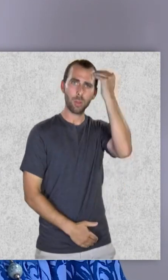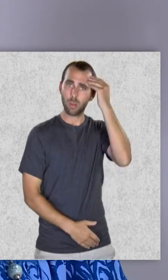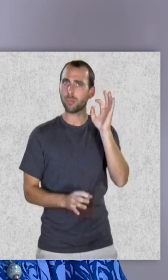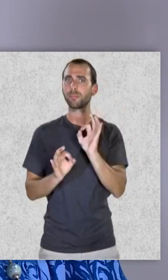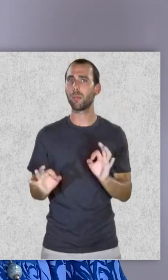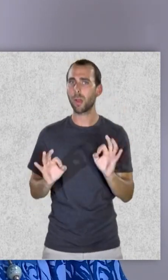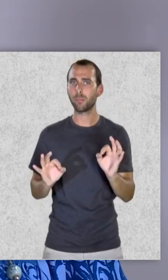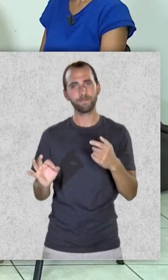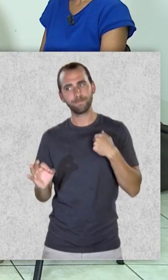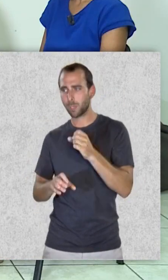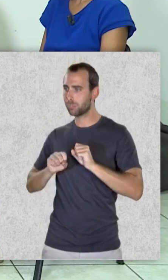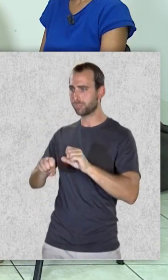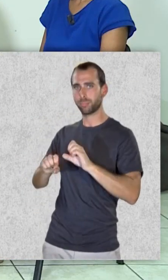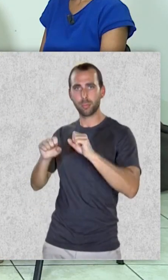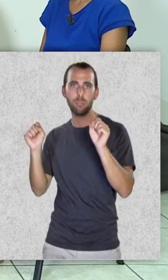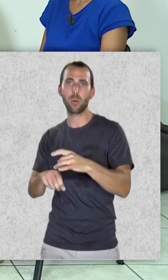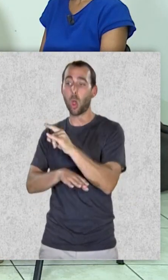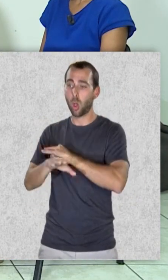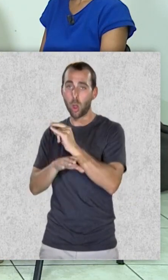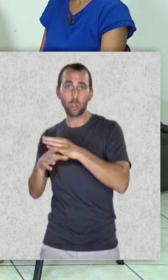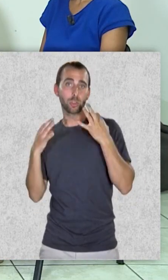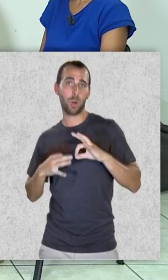les heures périscolaires, avec